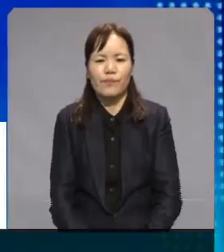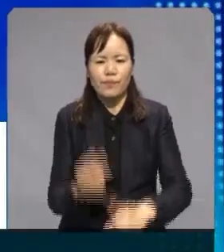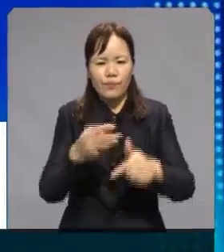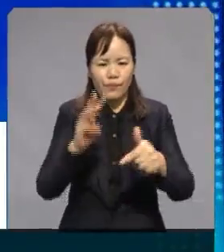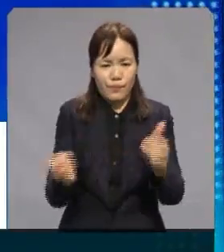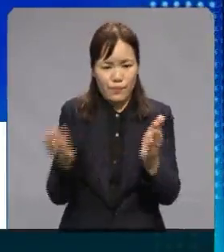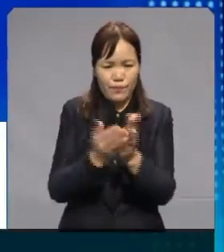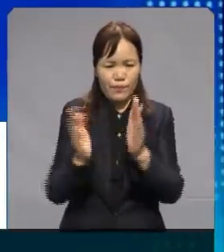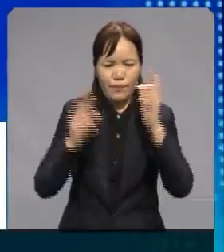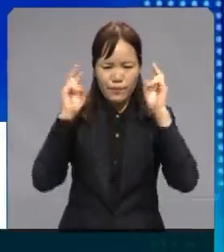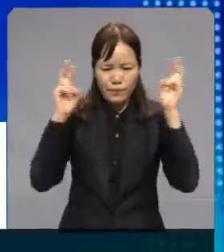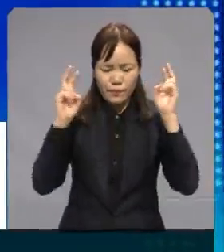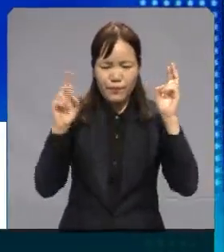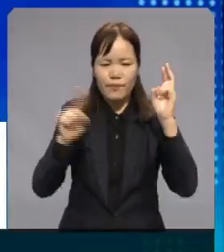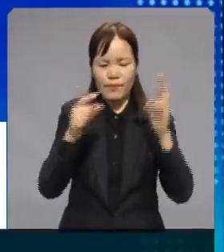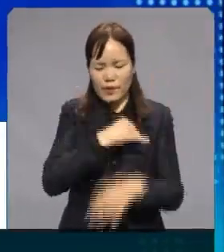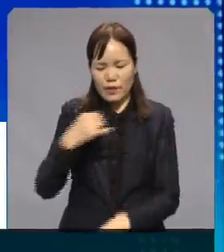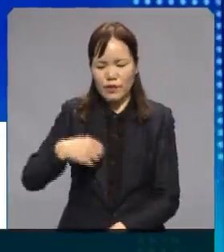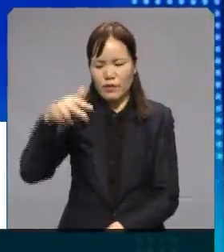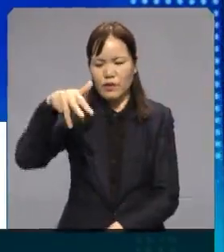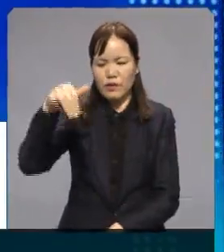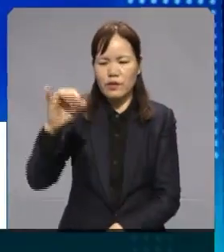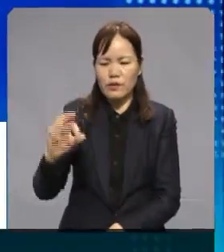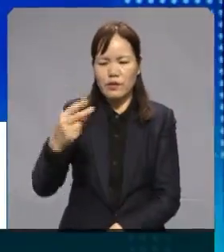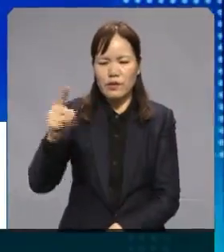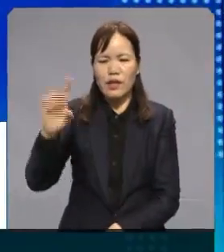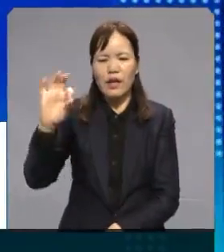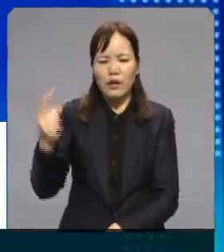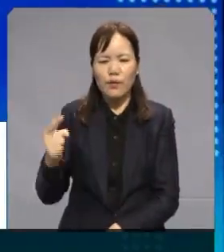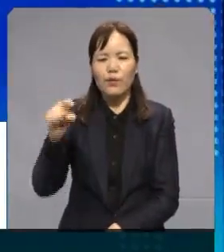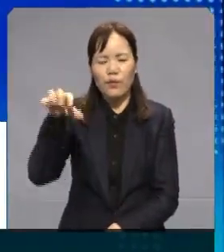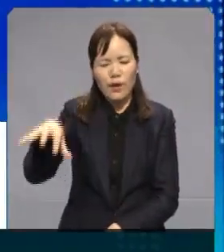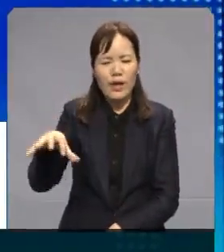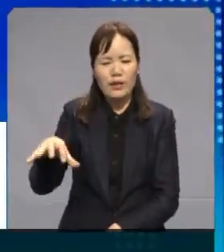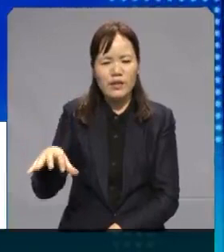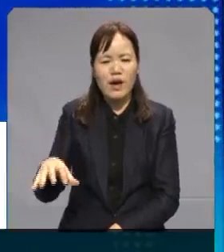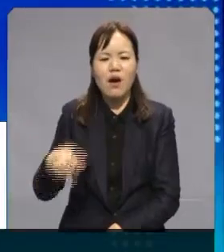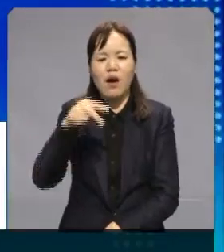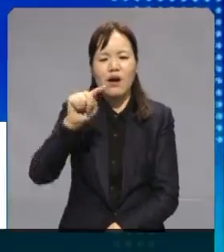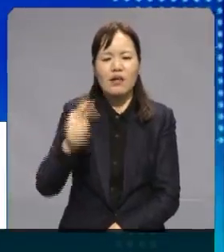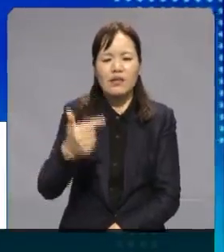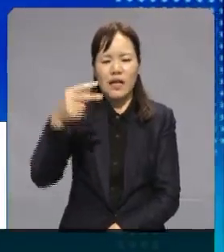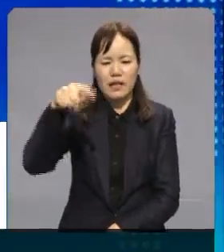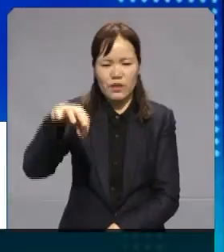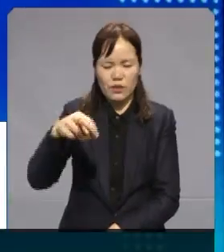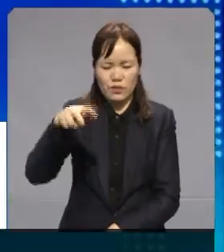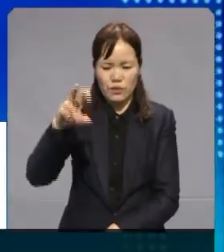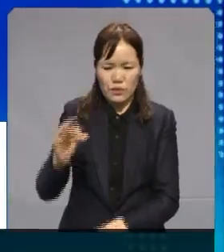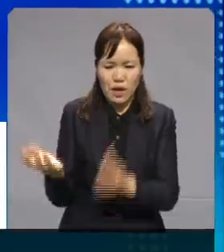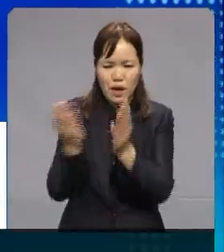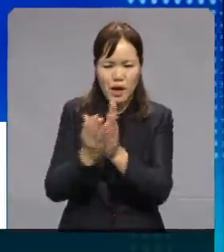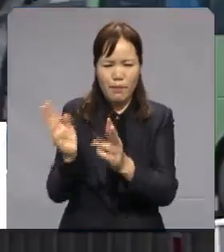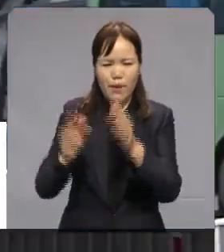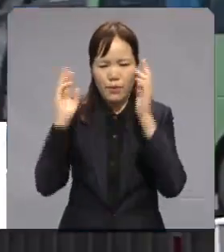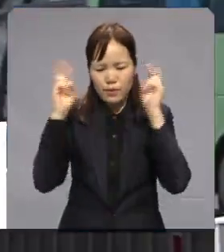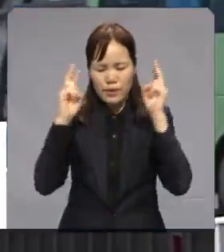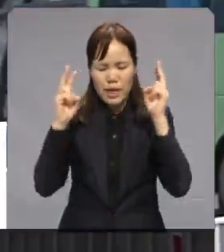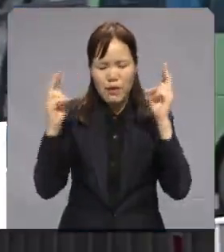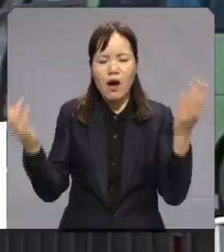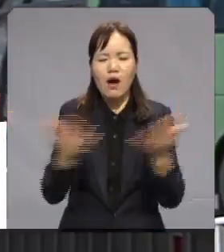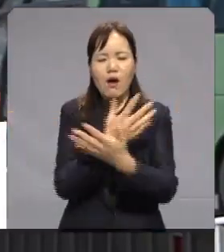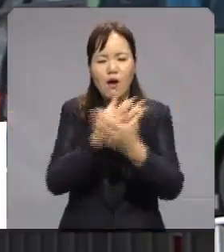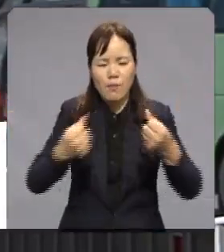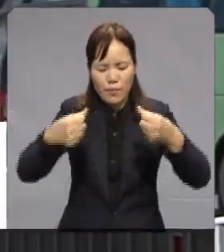인천 항만공사 ipa 중국 칭다오에서 삼중성 항만 그룹과 해양 관광 활성화를 위한 전략적 업무 협약을